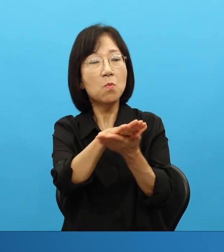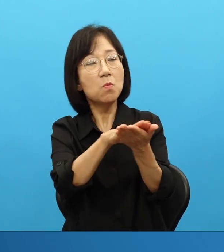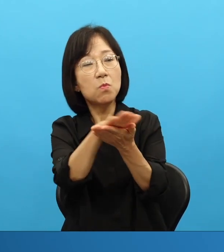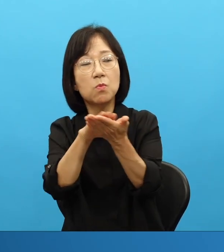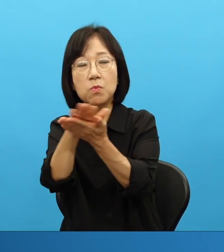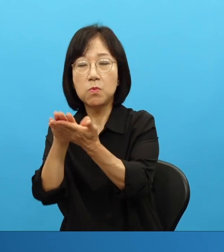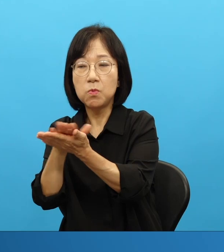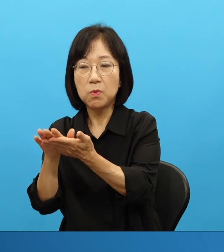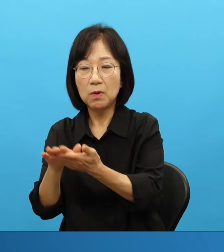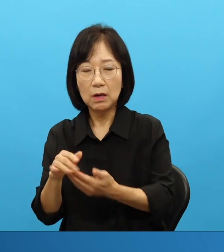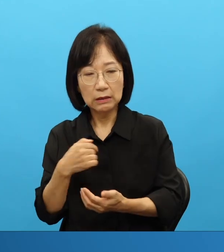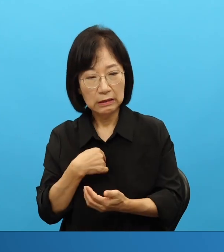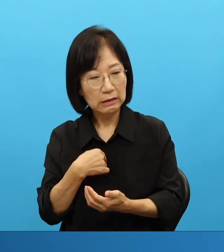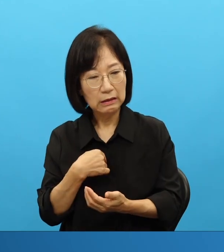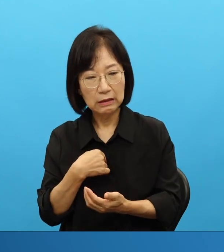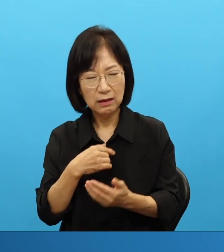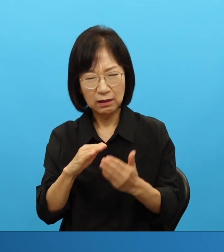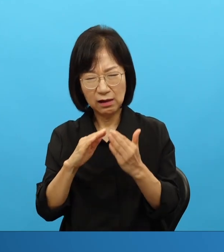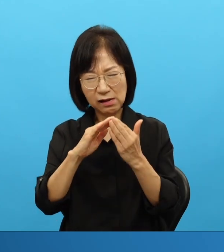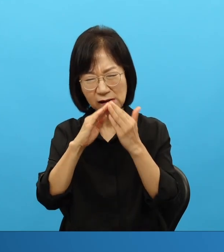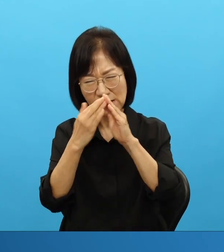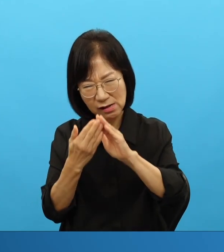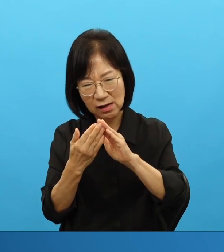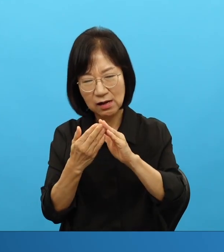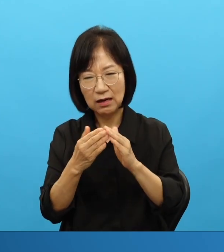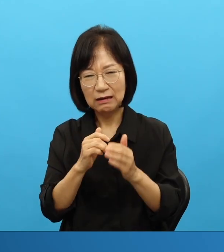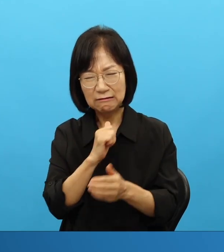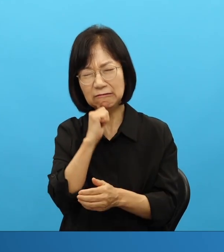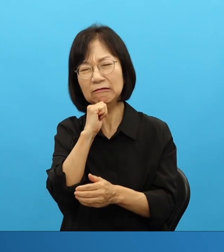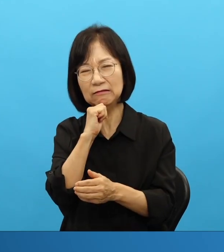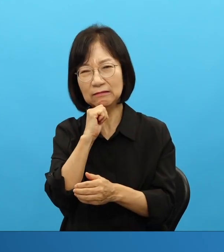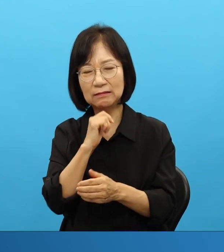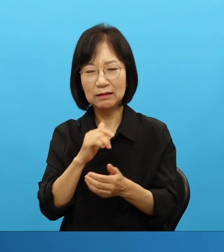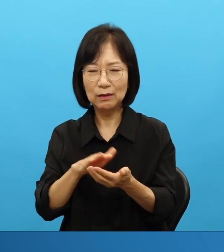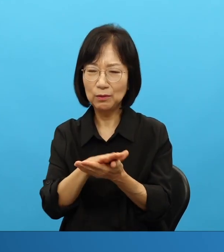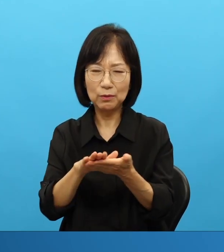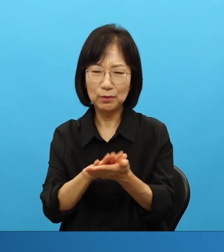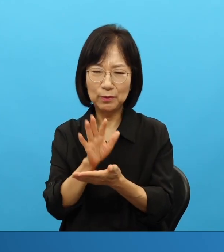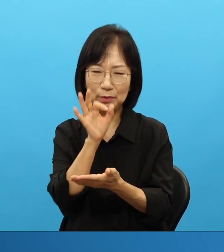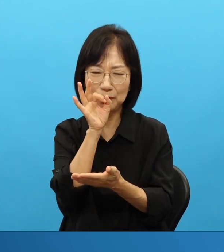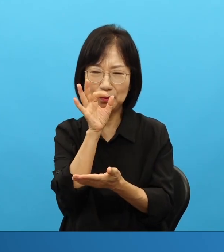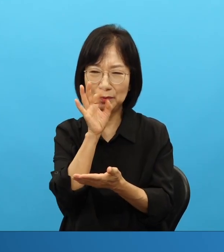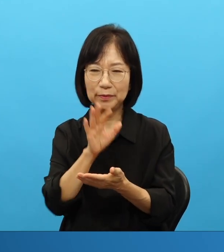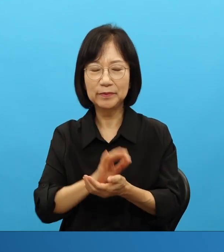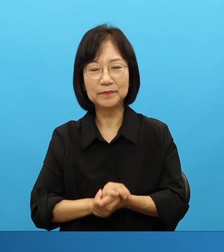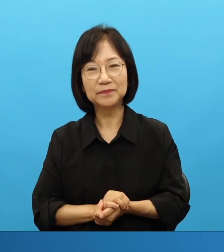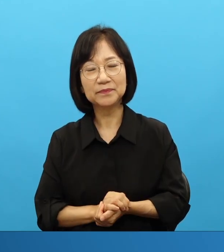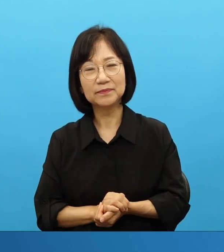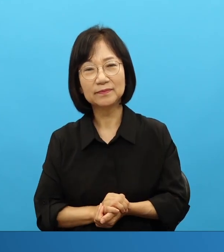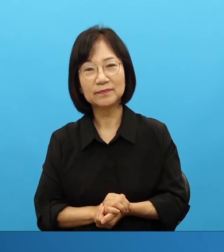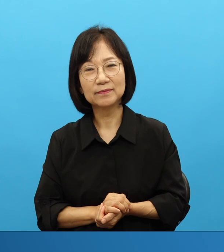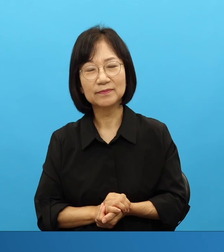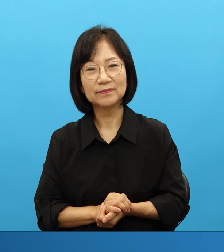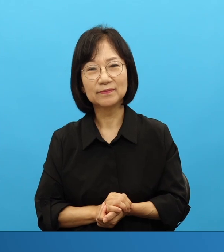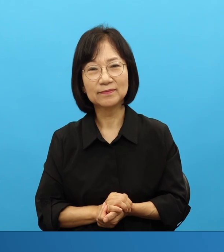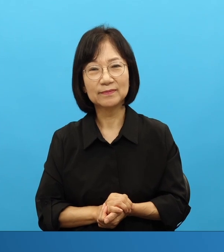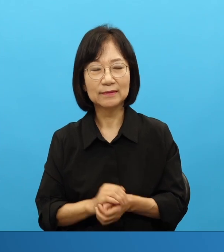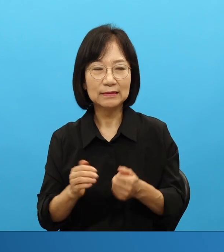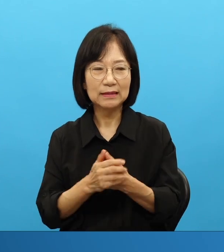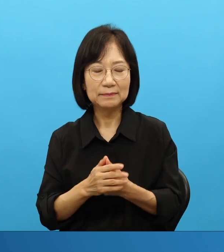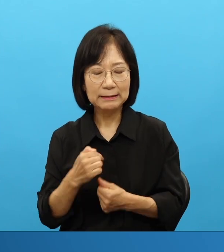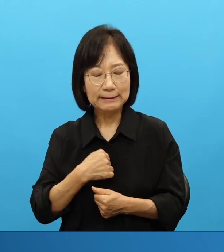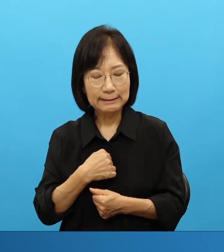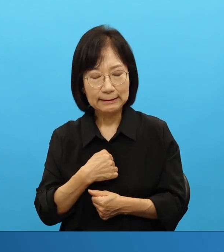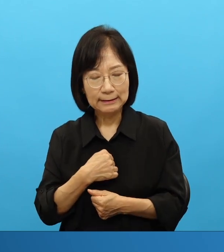be going around traveling and playing, but I just didn't have the means to do that. 그래서 그보다 더 좋은 걸 난 찾아냈어요. And